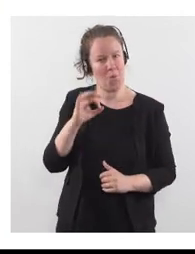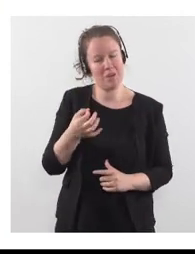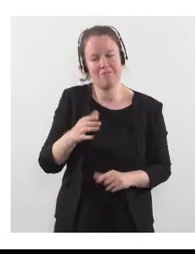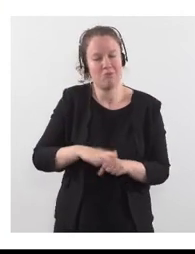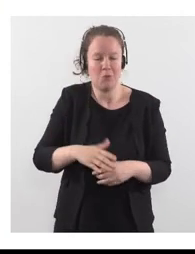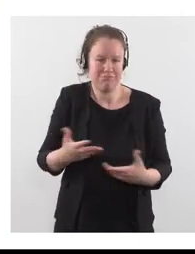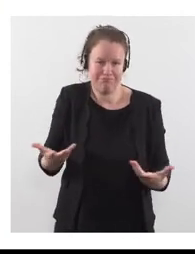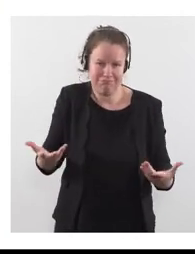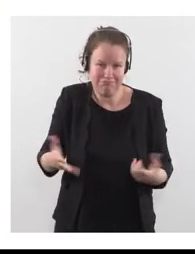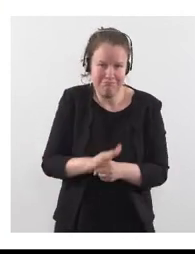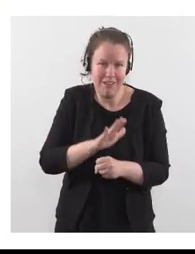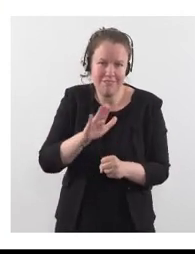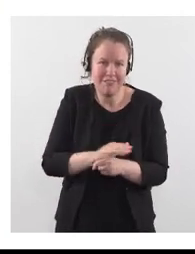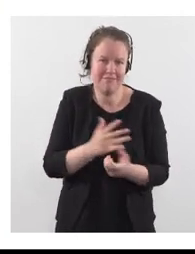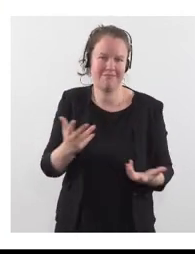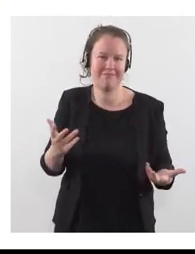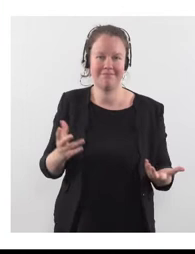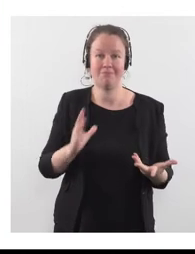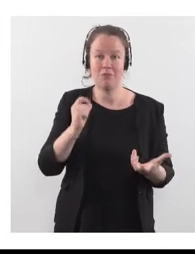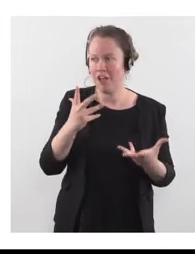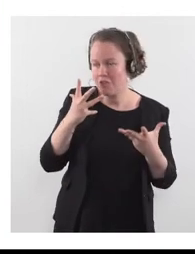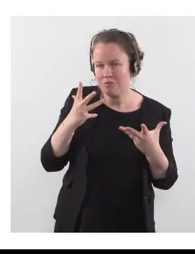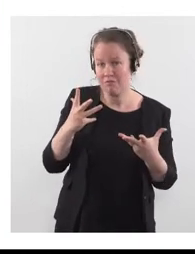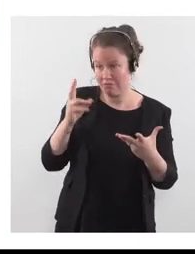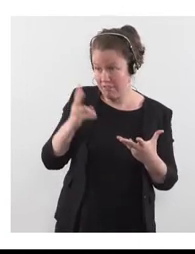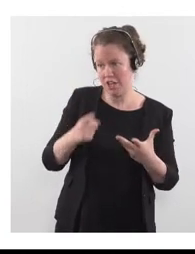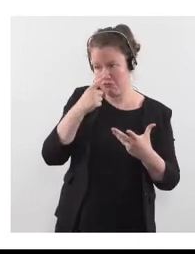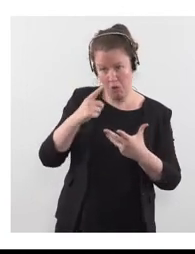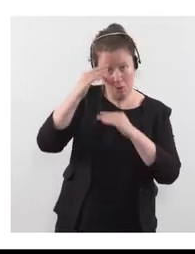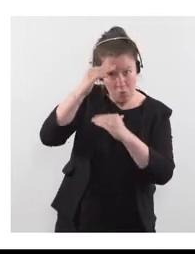Nous n'étions pas convaincus qu'il n'y aurait pas davantage de discrimination.